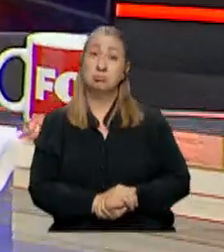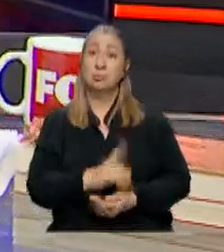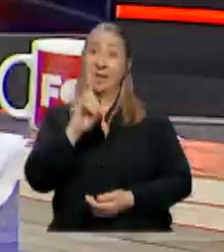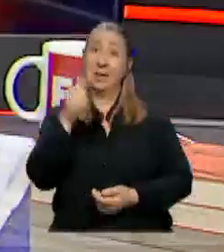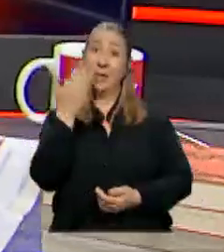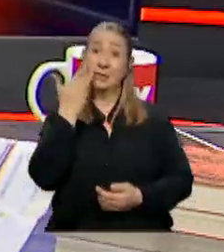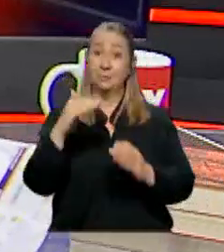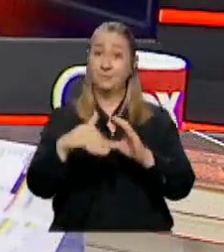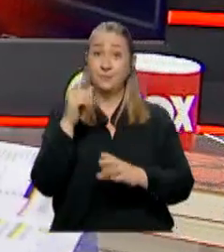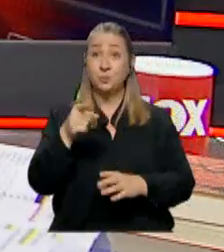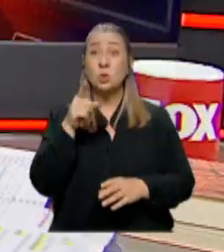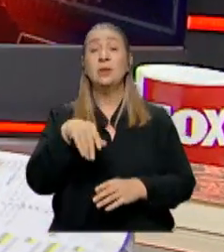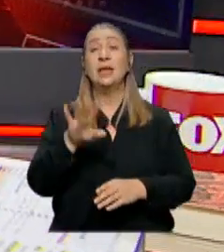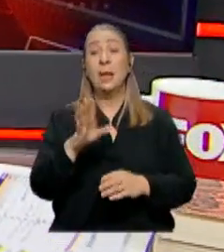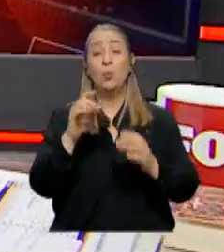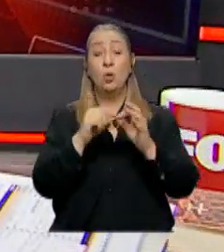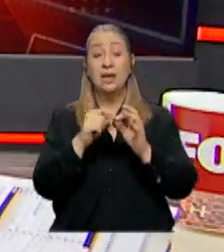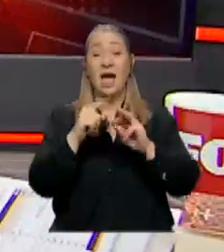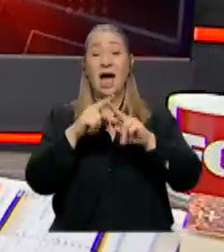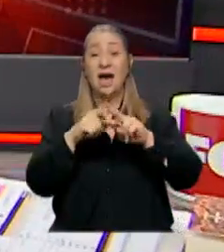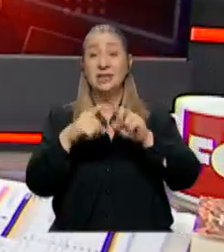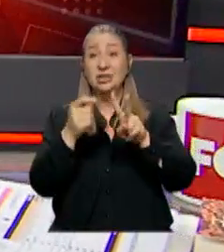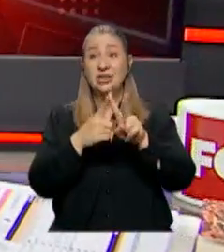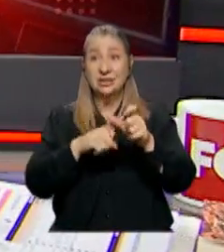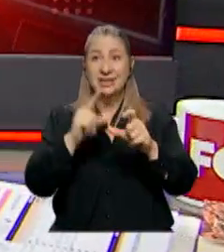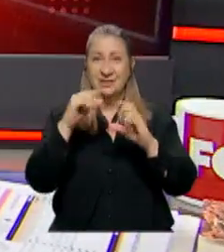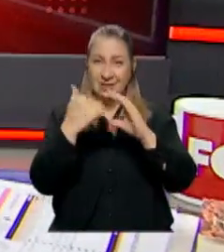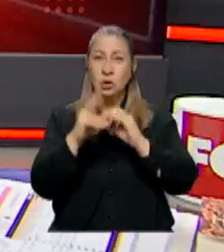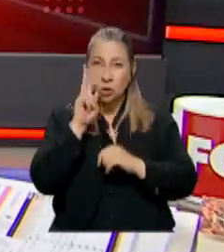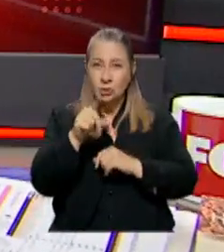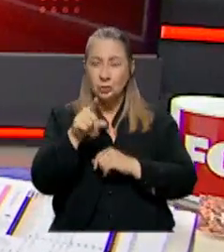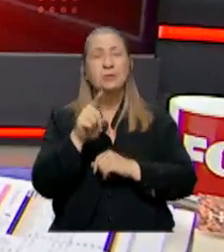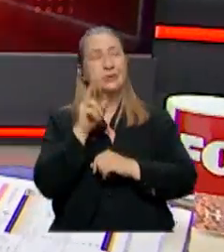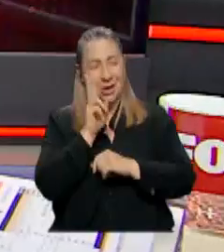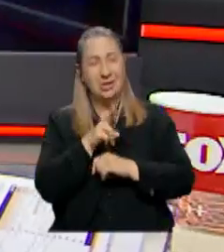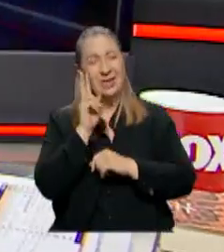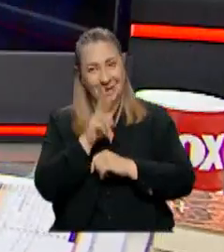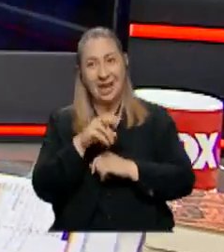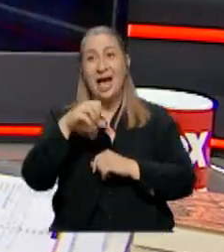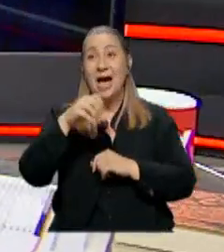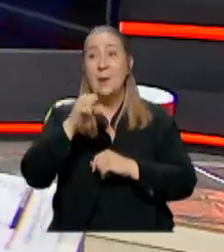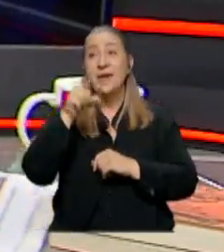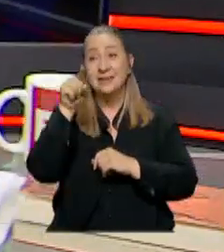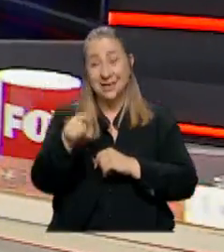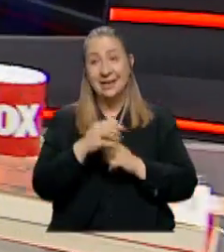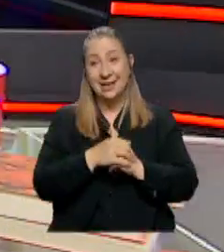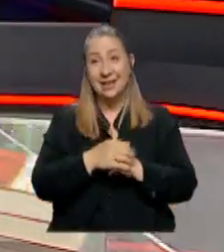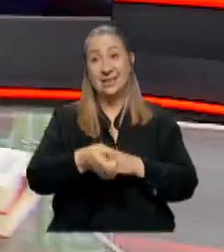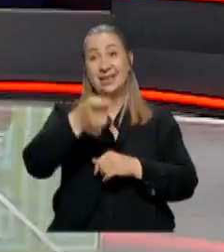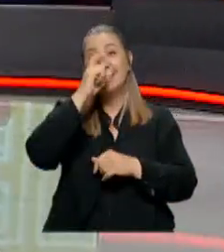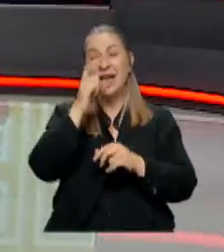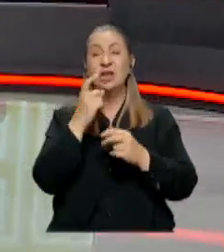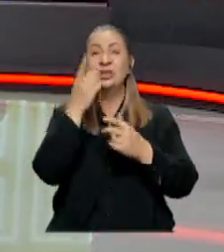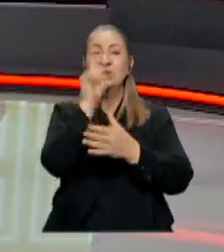Bir kıymetli izleyicimiz demiş ki o değil de Bülent Arınç'ın tweetini gördünüz mü? Gördük. AK Parti'de kral